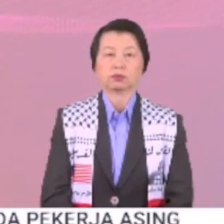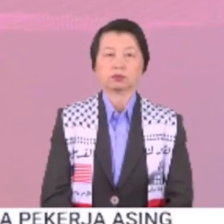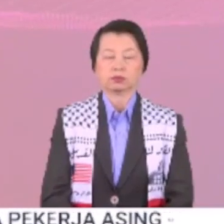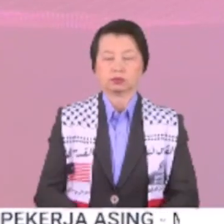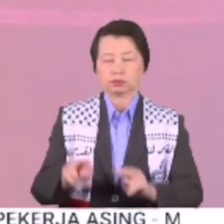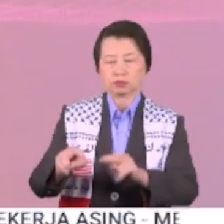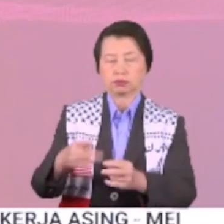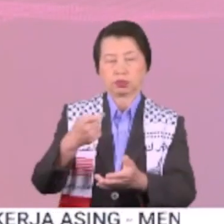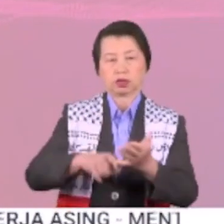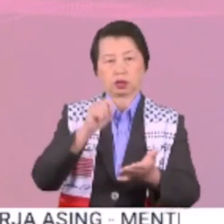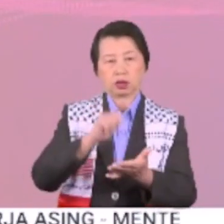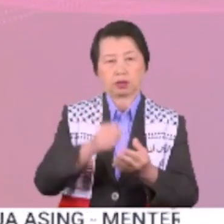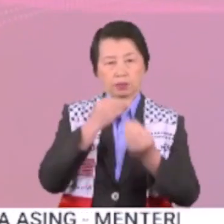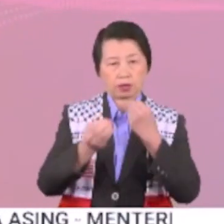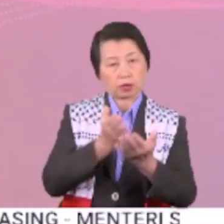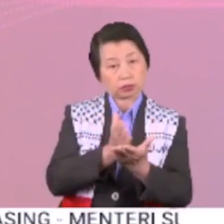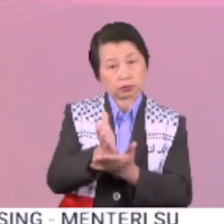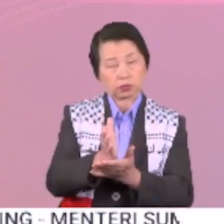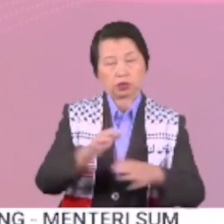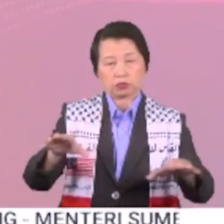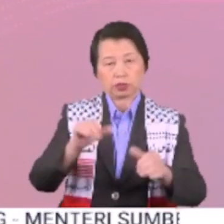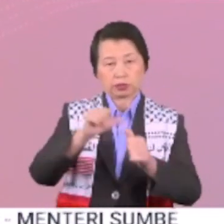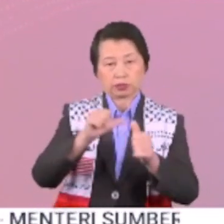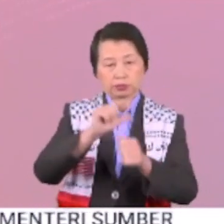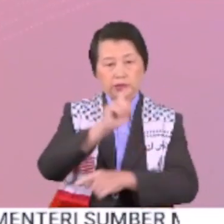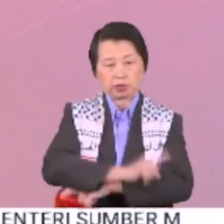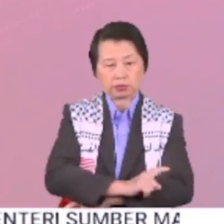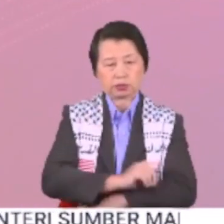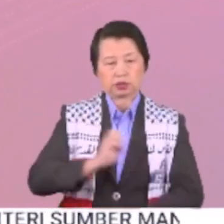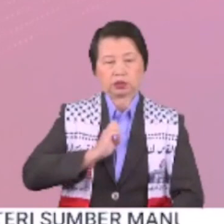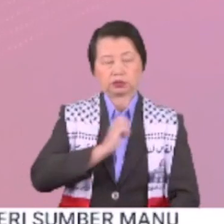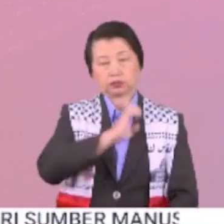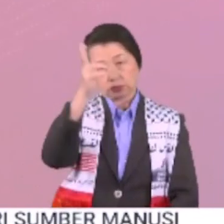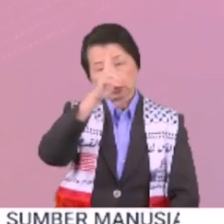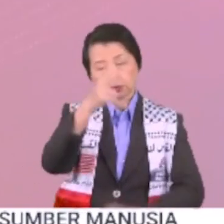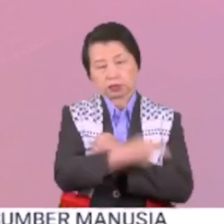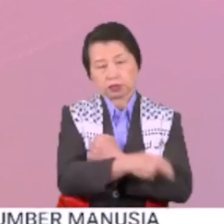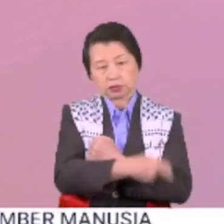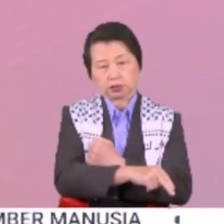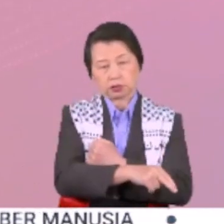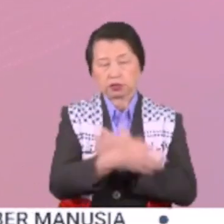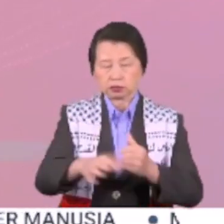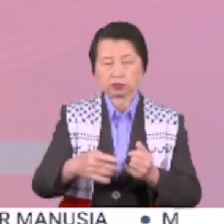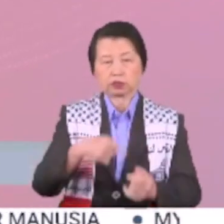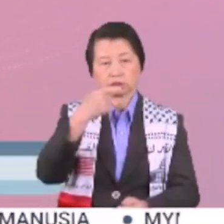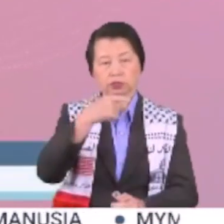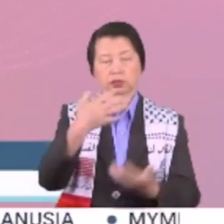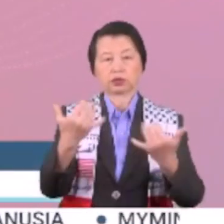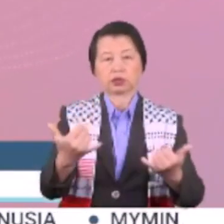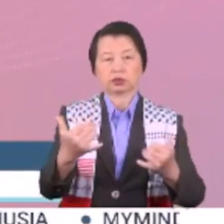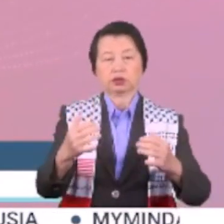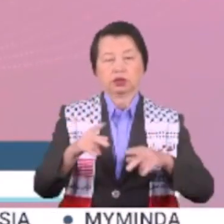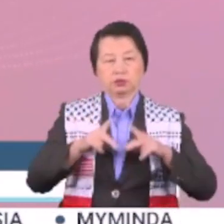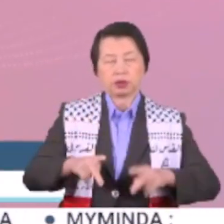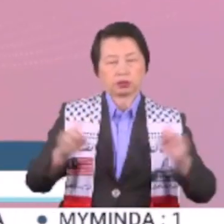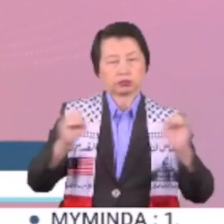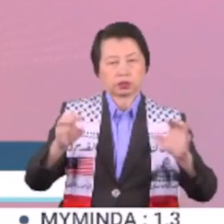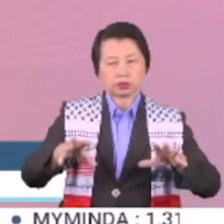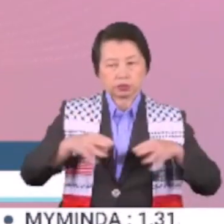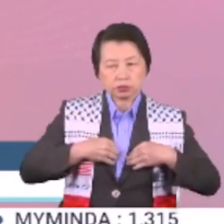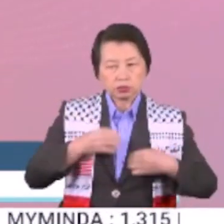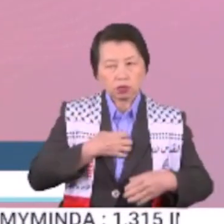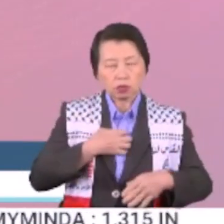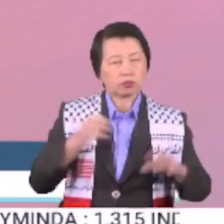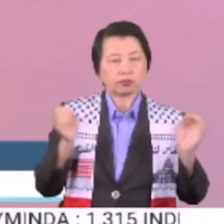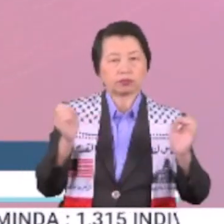pemantauan harga ayam akan terus dilakukan setiap hari exco kerajaan Negeri bilan S verapen menyatakan setakat ini pihaknya tidak menerima sebarang